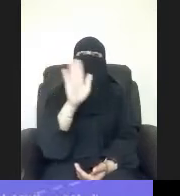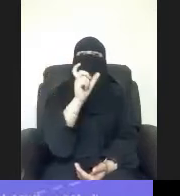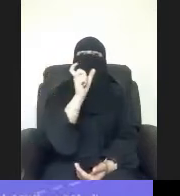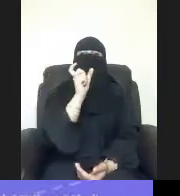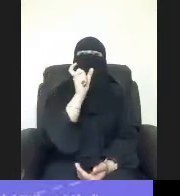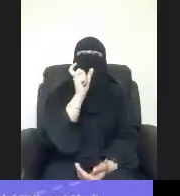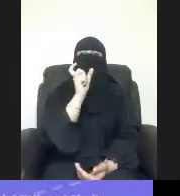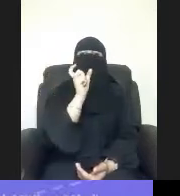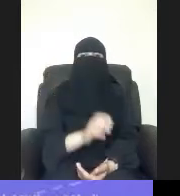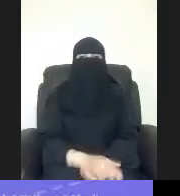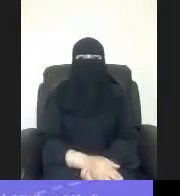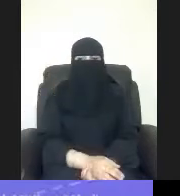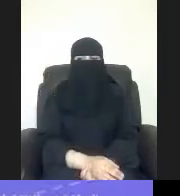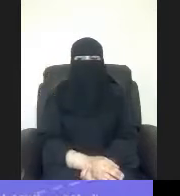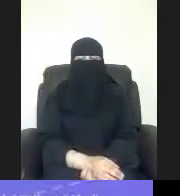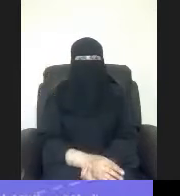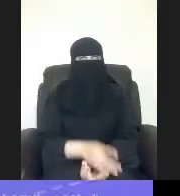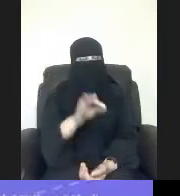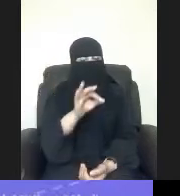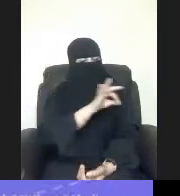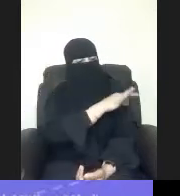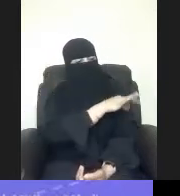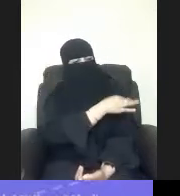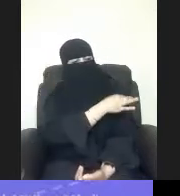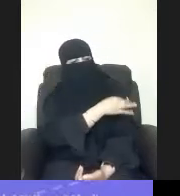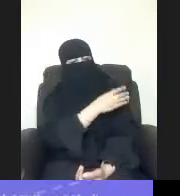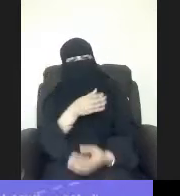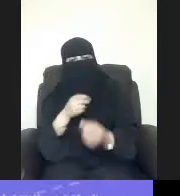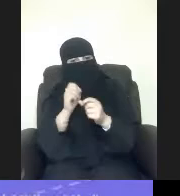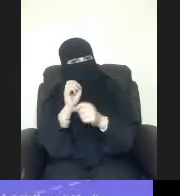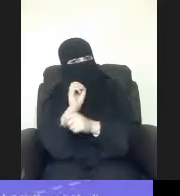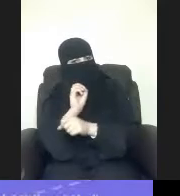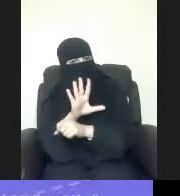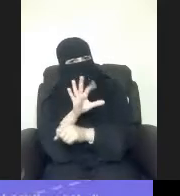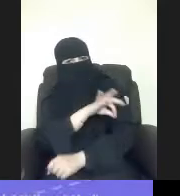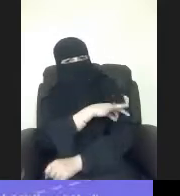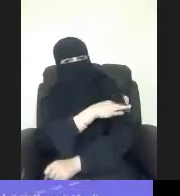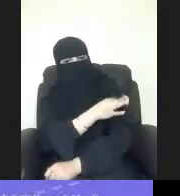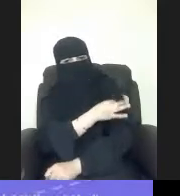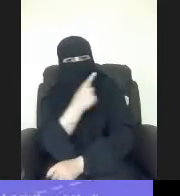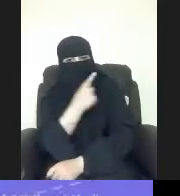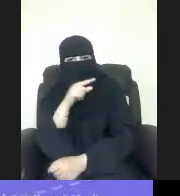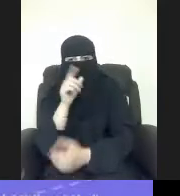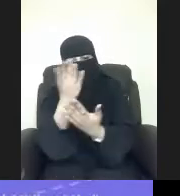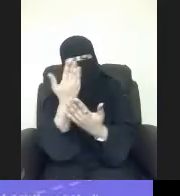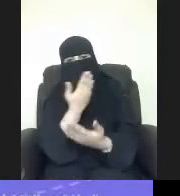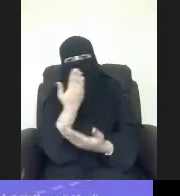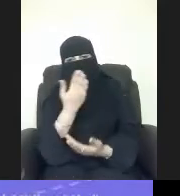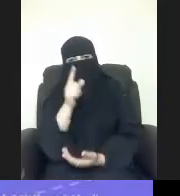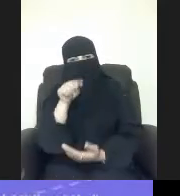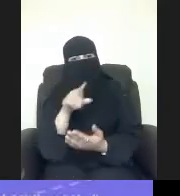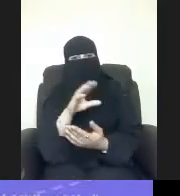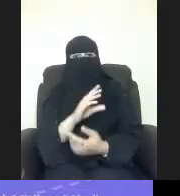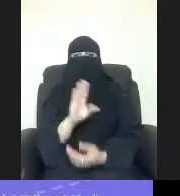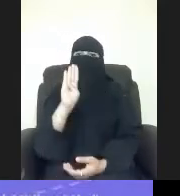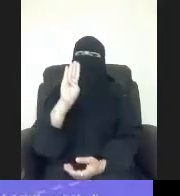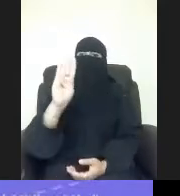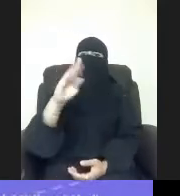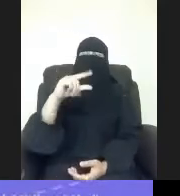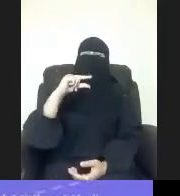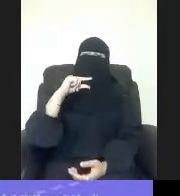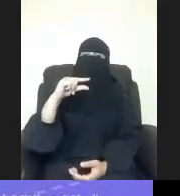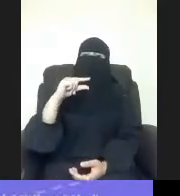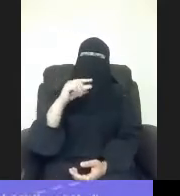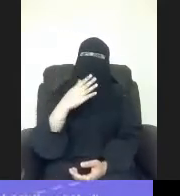حقيقة تجربتك، يعني عرض التجربة وتجربتك في تدريس مقررات كلية الطب، يعطي